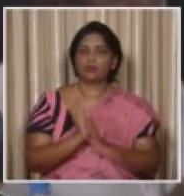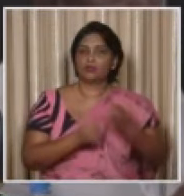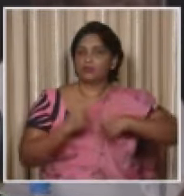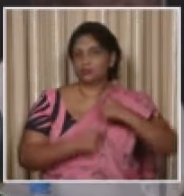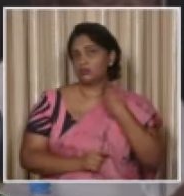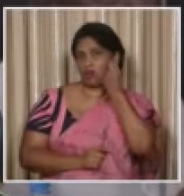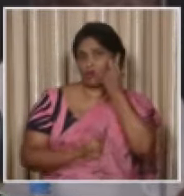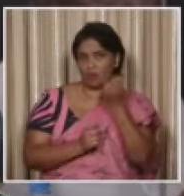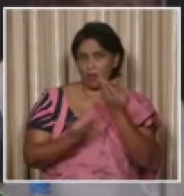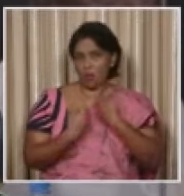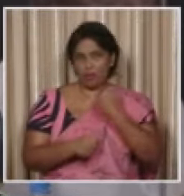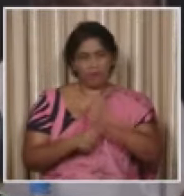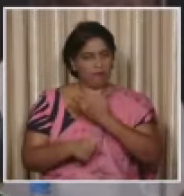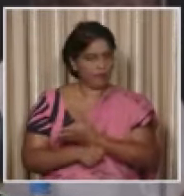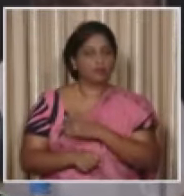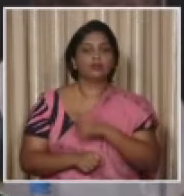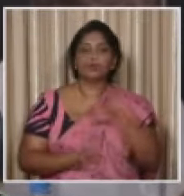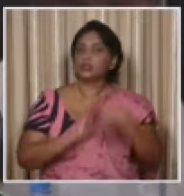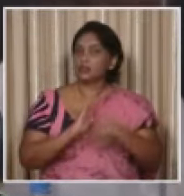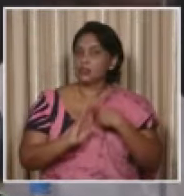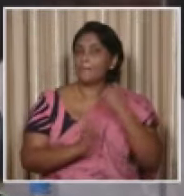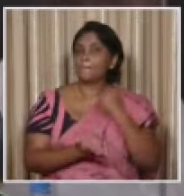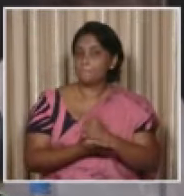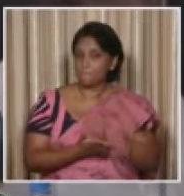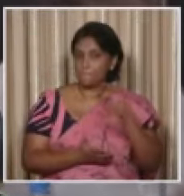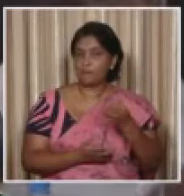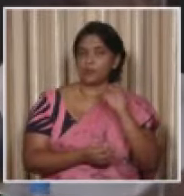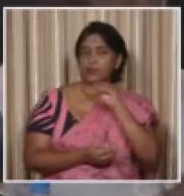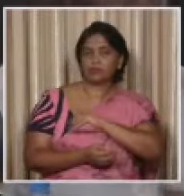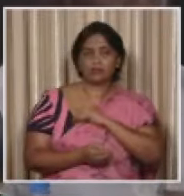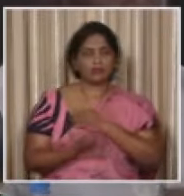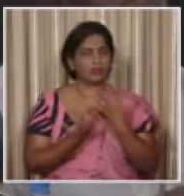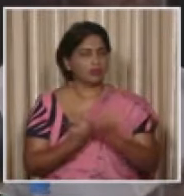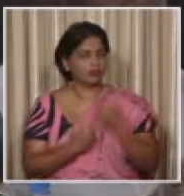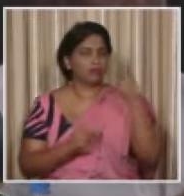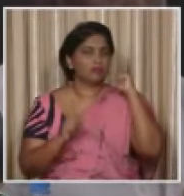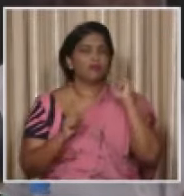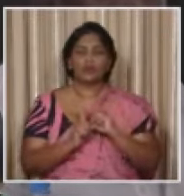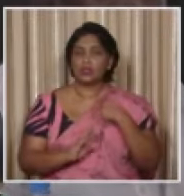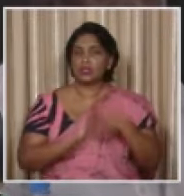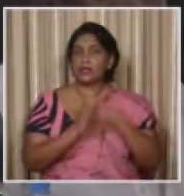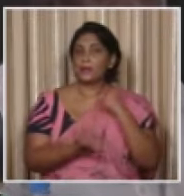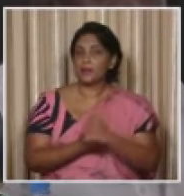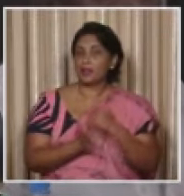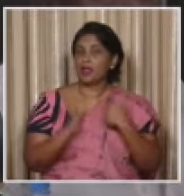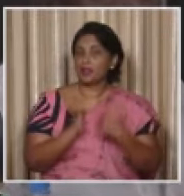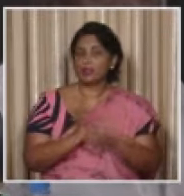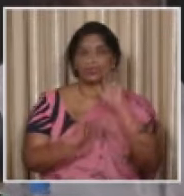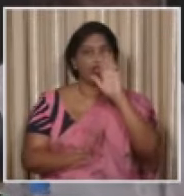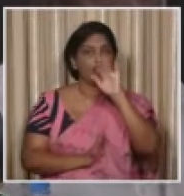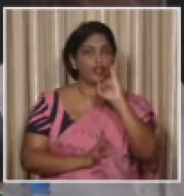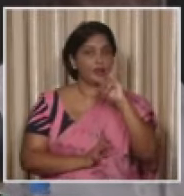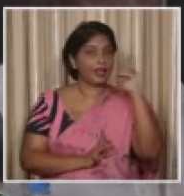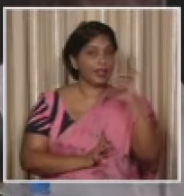අදහස වන්නේය. ශ්‍රී ලංකා මහා බැංකුවේ ඉපැයීම් තීරණය වන ශ්‍රී ලංකා මහා බැංකු පනතේ